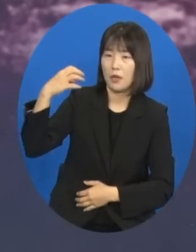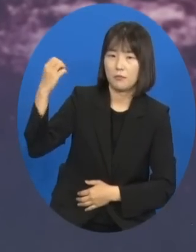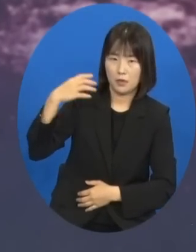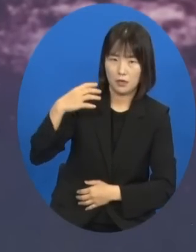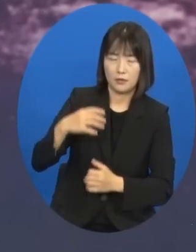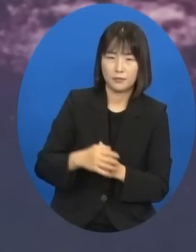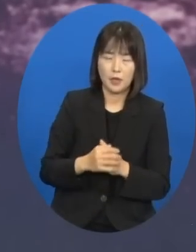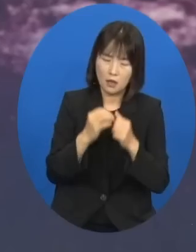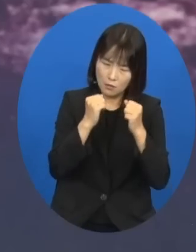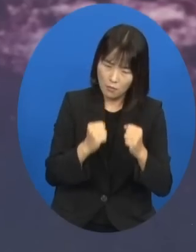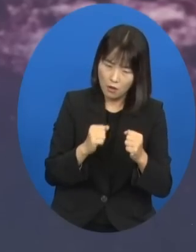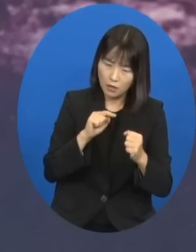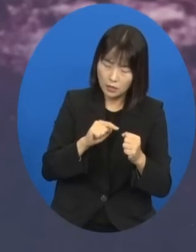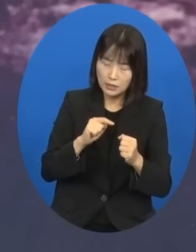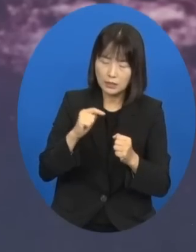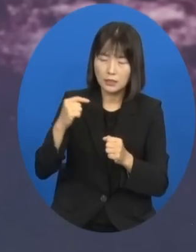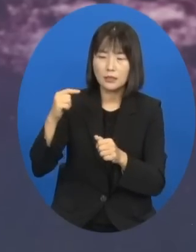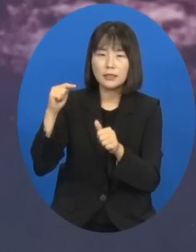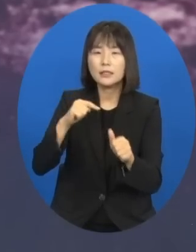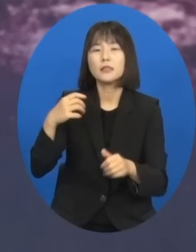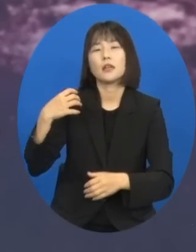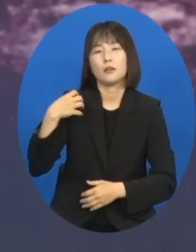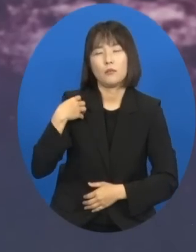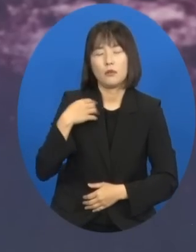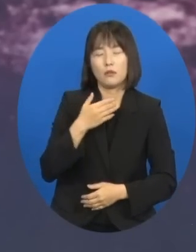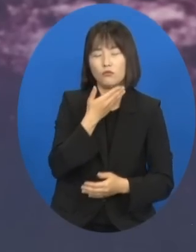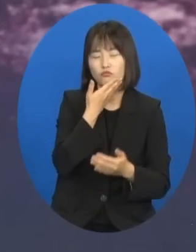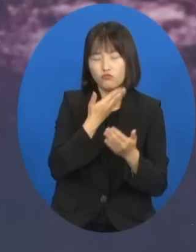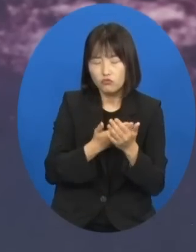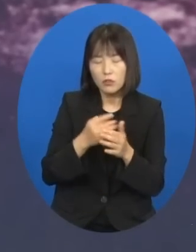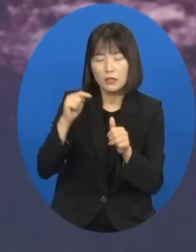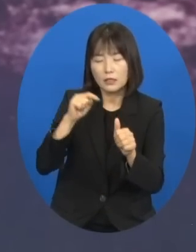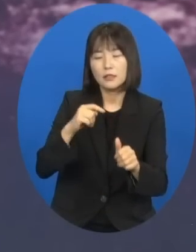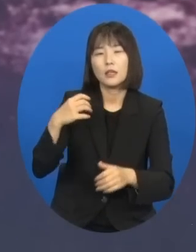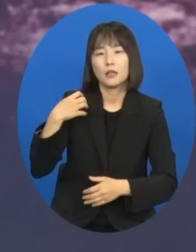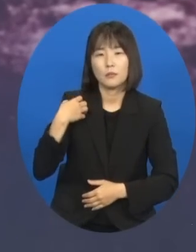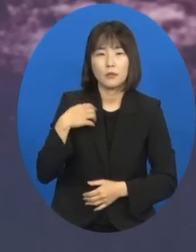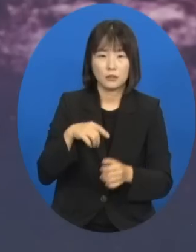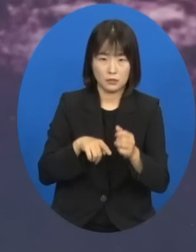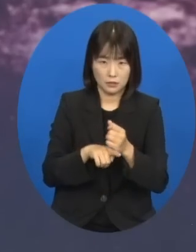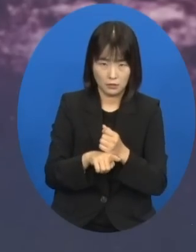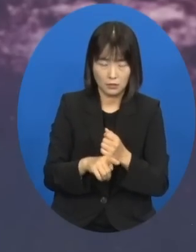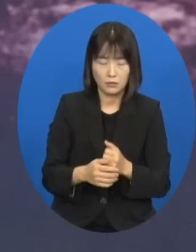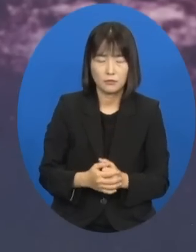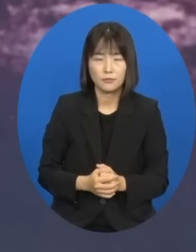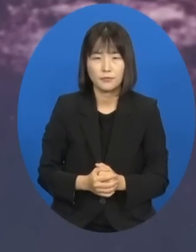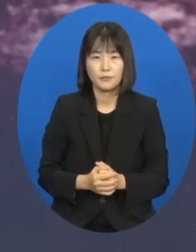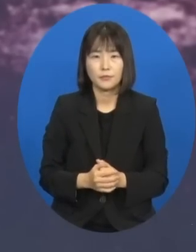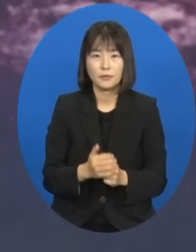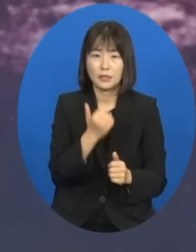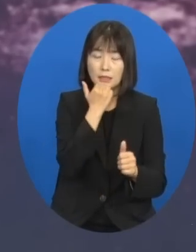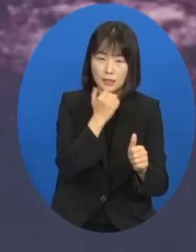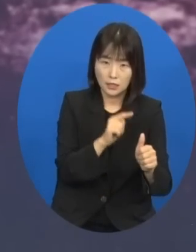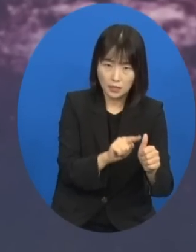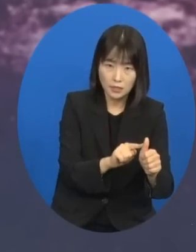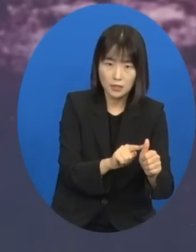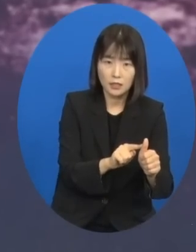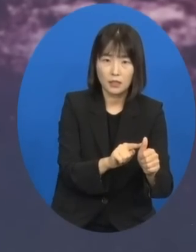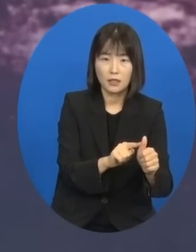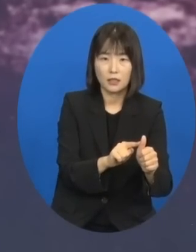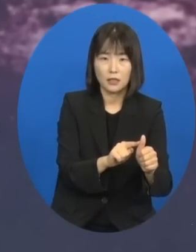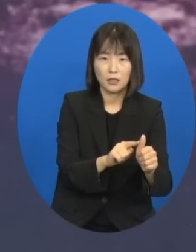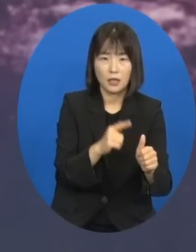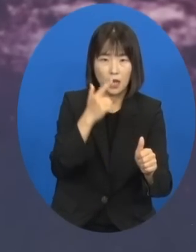사명이고 아주 중요한 사명이라는 것이죠. 사실 이삭은요, 아버지 아브라함에